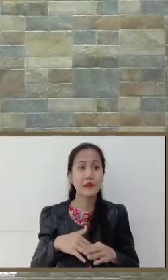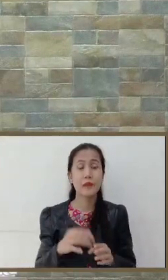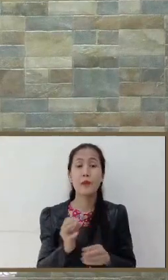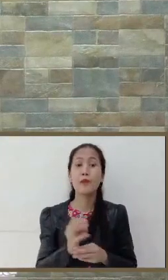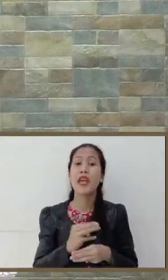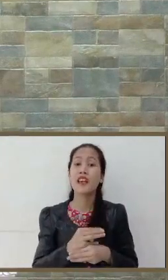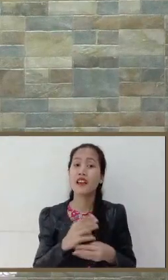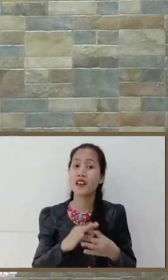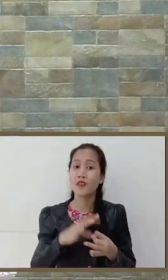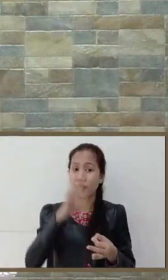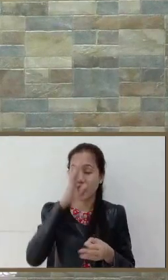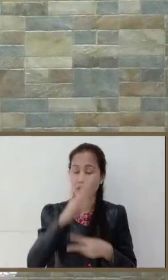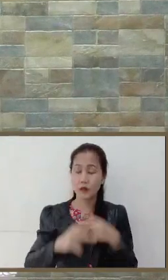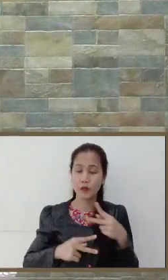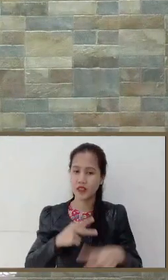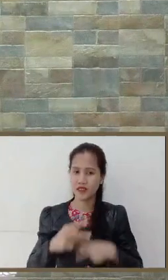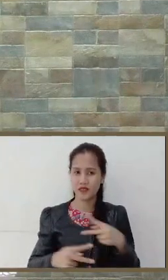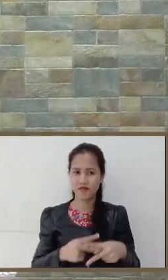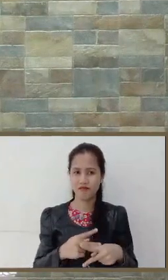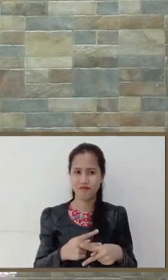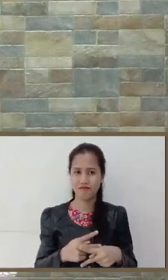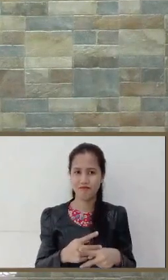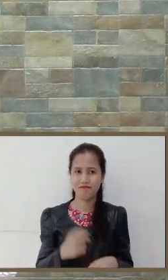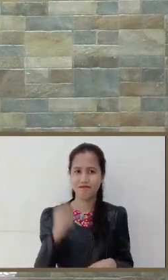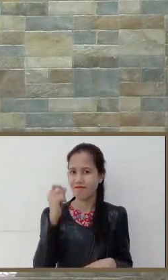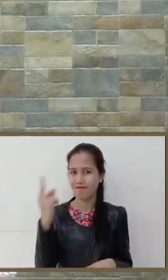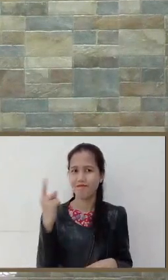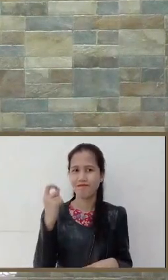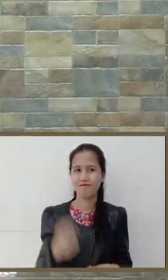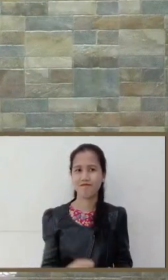kalagayan at tinagal ako ng Diyos kasi mahal pa ako ng Diyos.